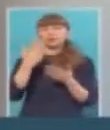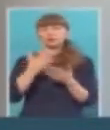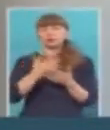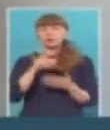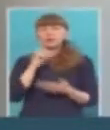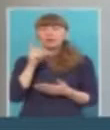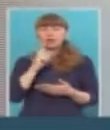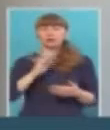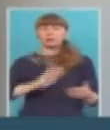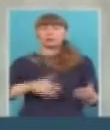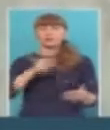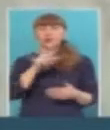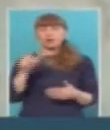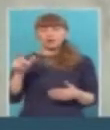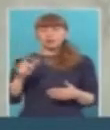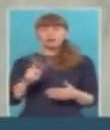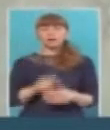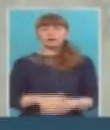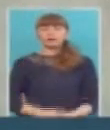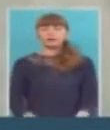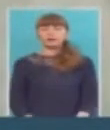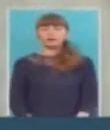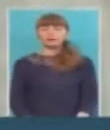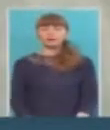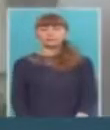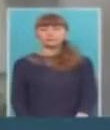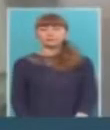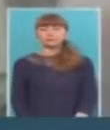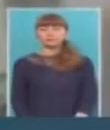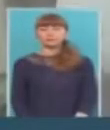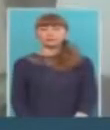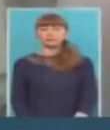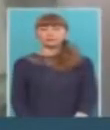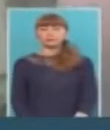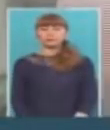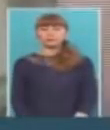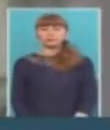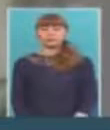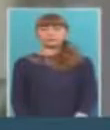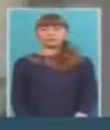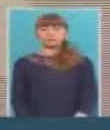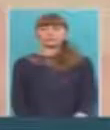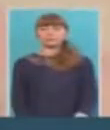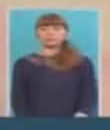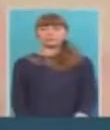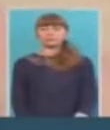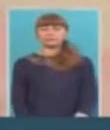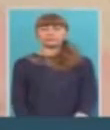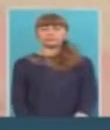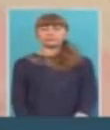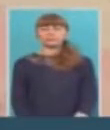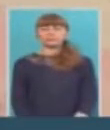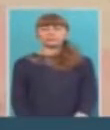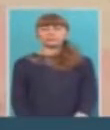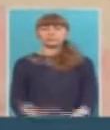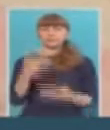тұрмысын жақсартуына мүмкіндік жасалған. Бұл біздің оларға жастар жылына байланысты жасап отырған көмегіміз, дейді аудан басшылары. Бастау бизнесті